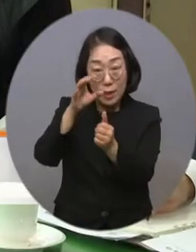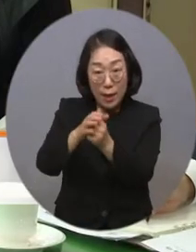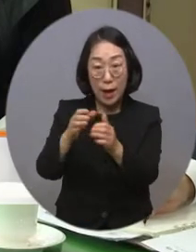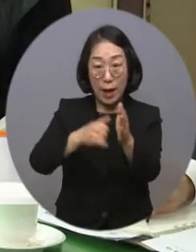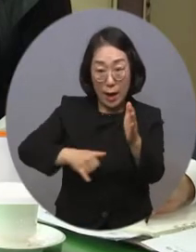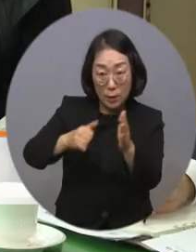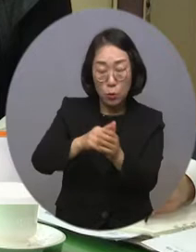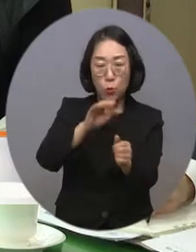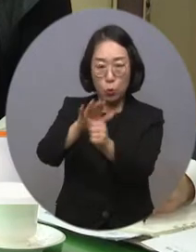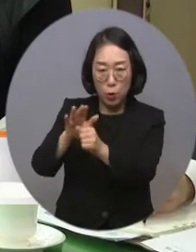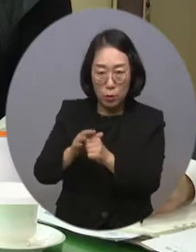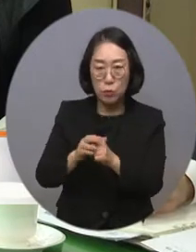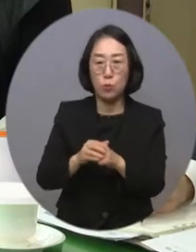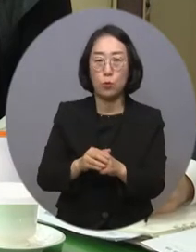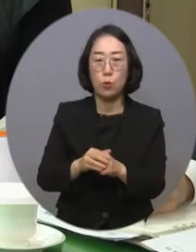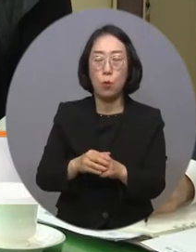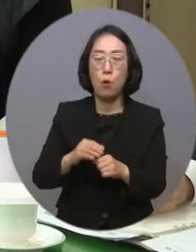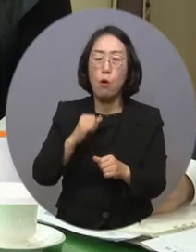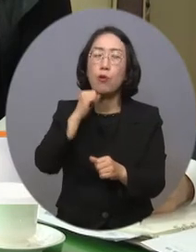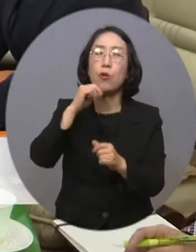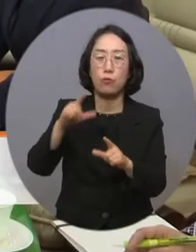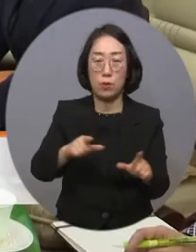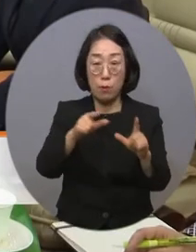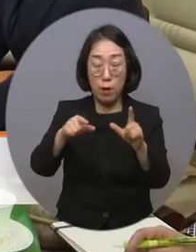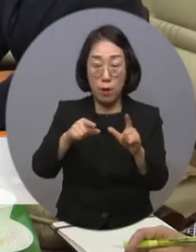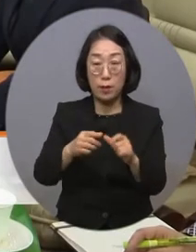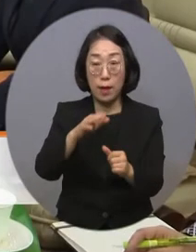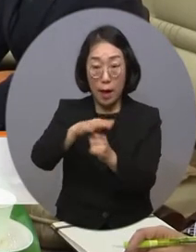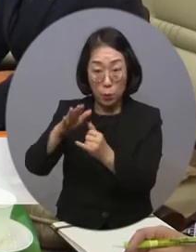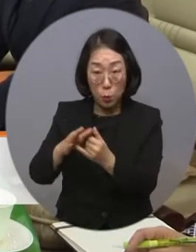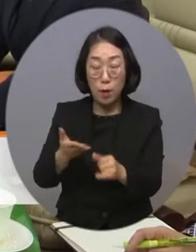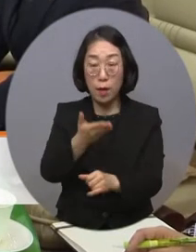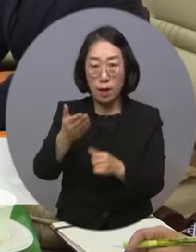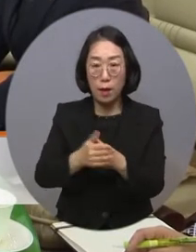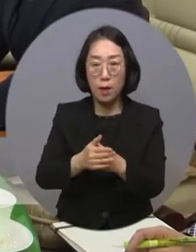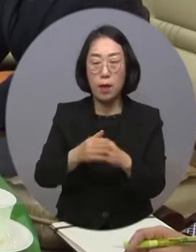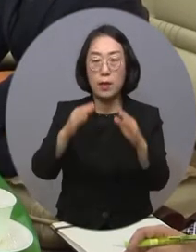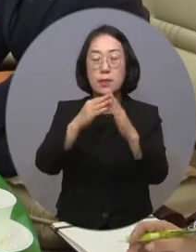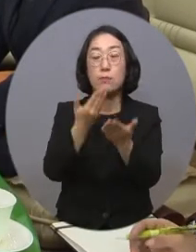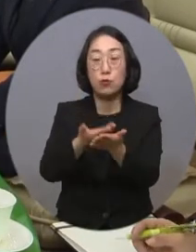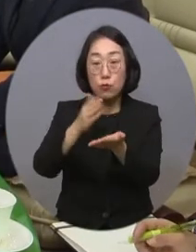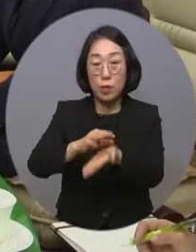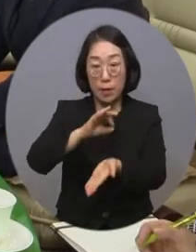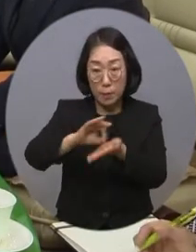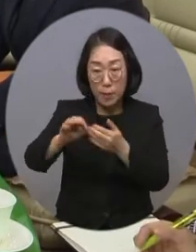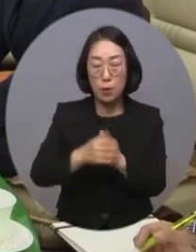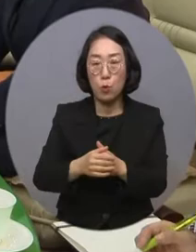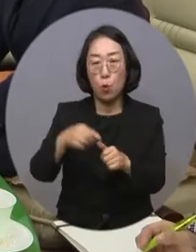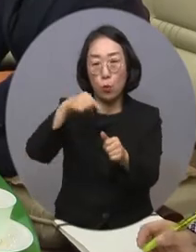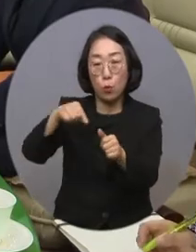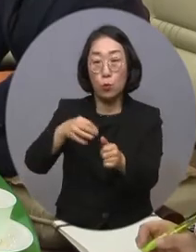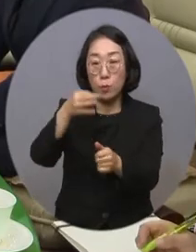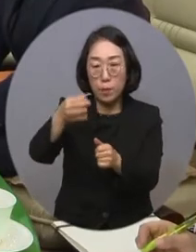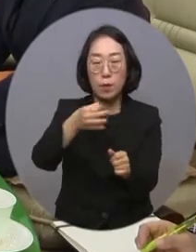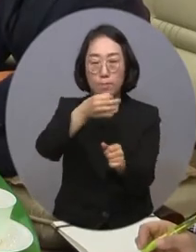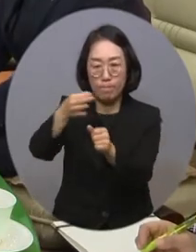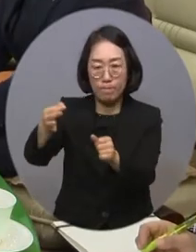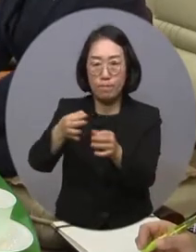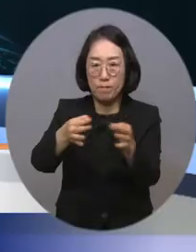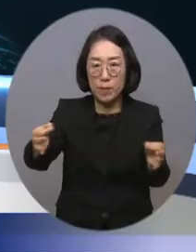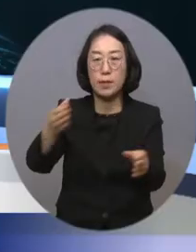전남동부가정위탁지원센터 저소득가정아동에게 주거환경개선과 교육비, 의료비 등 맞춤형 서비스를 지원했습니다.